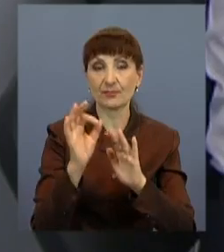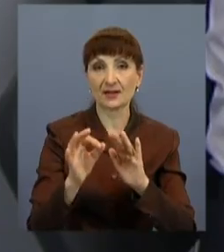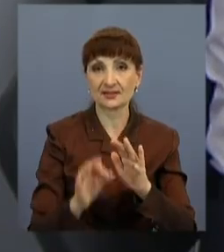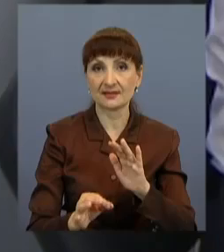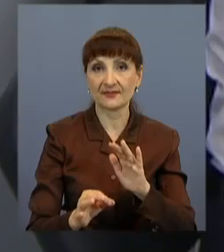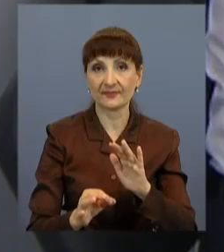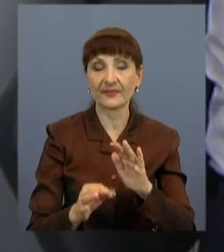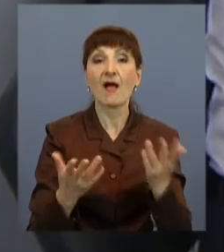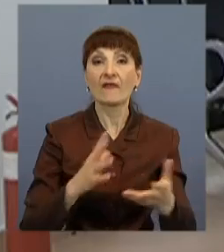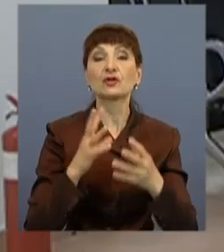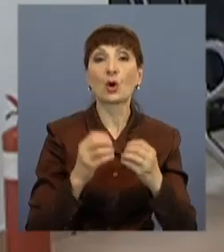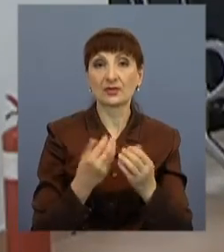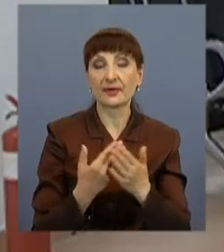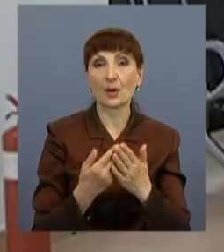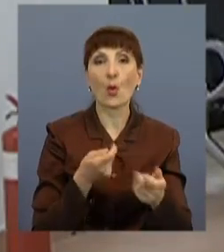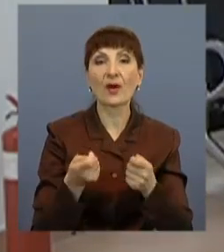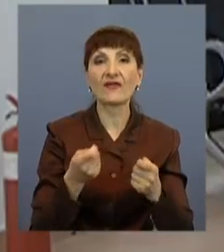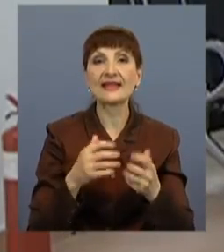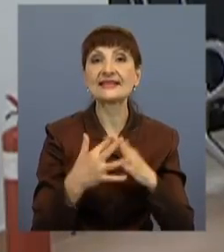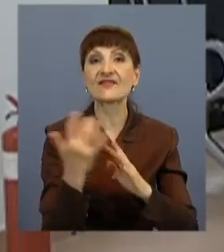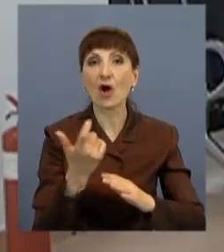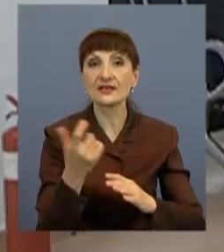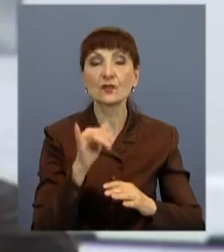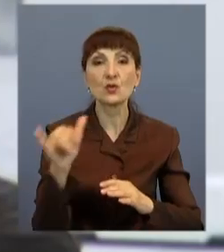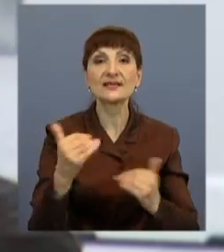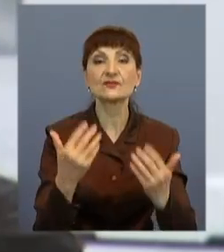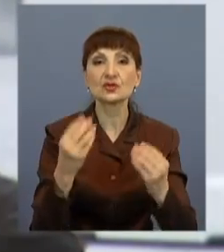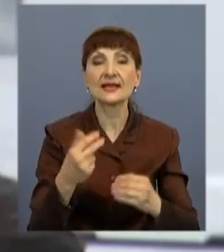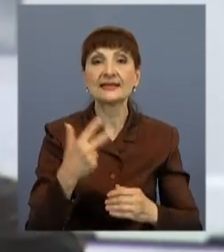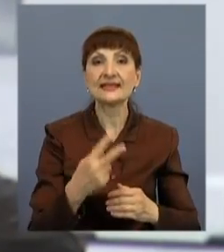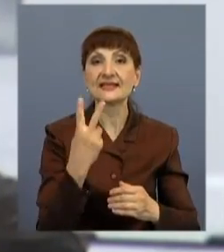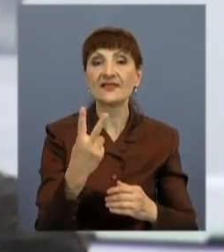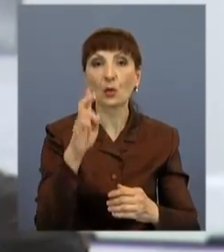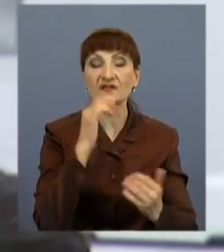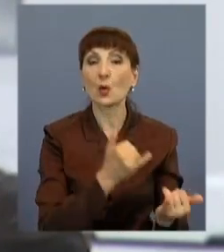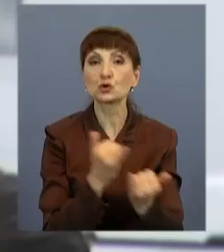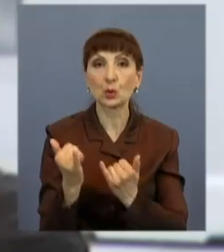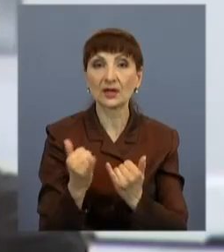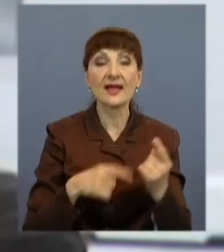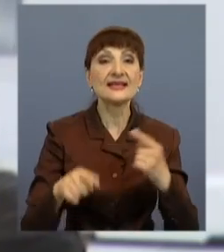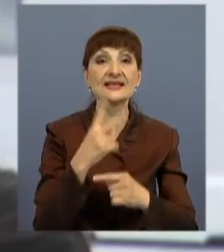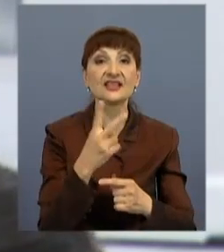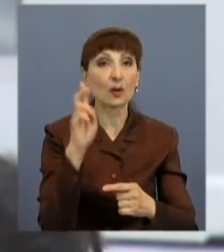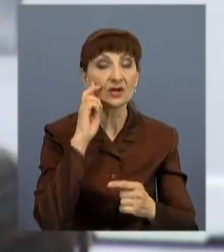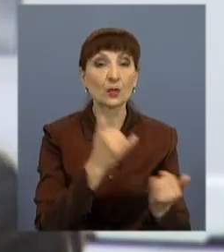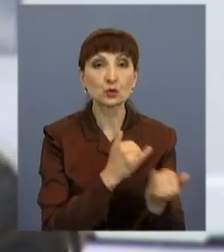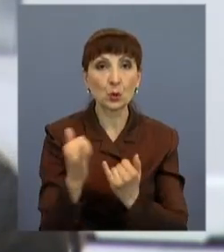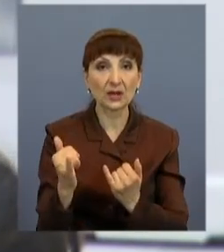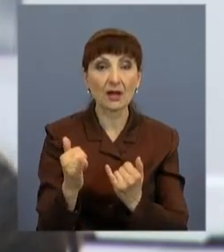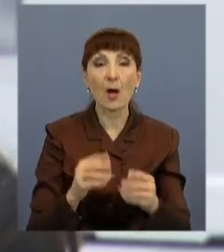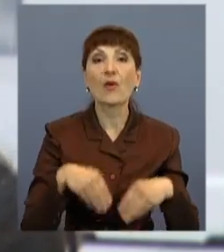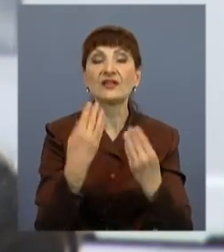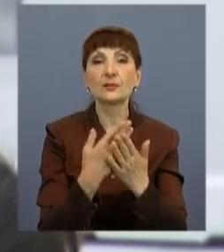сегодняшний день. Вот, допустим, управление сельского хозяйства, у них на сегодняшний день 32 государственные услуги. Из них вот две государственные услуги по